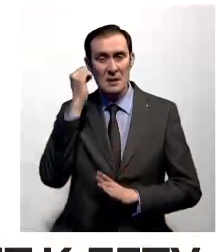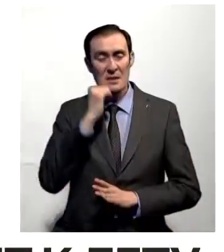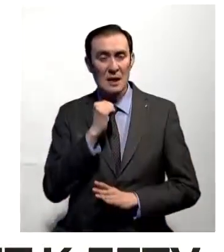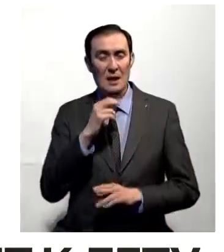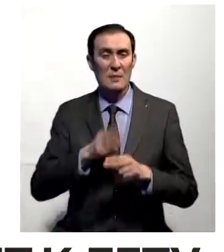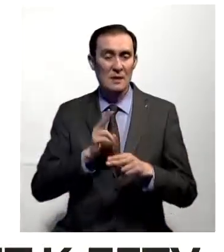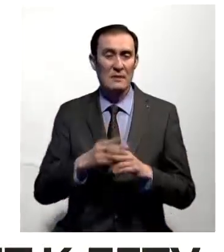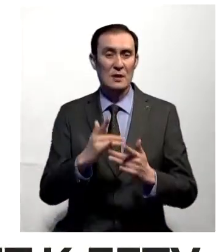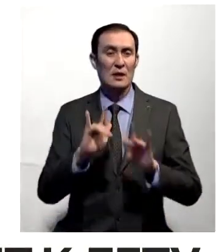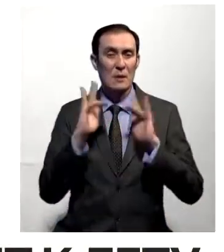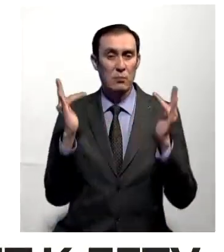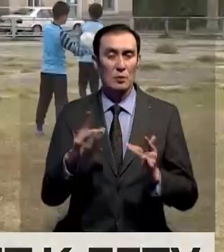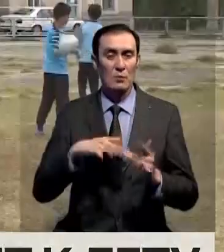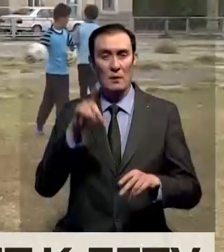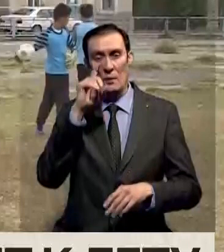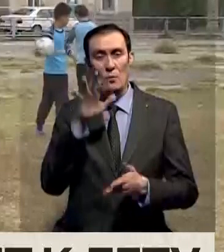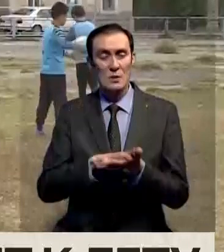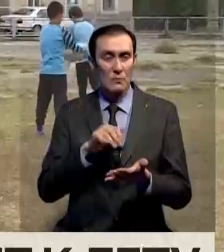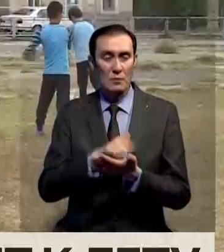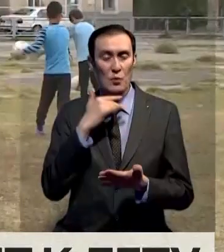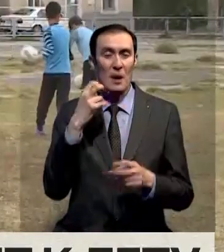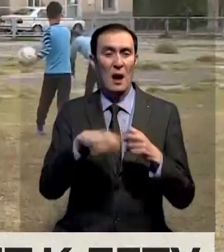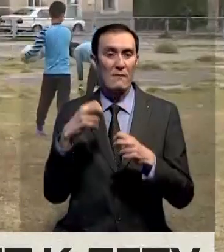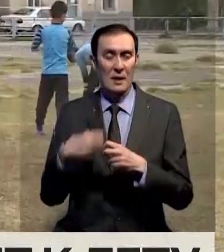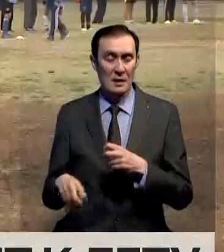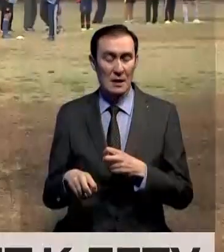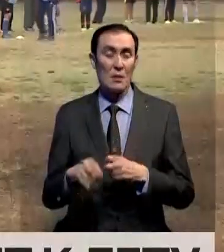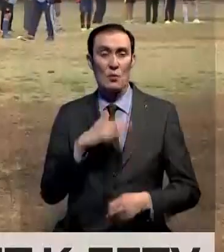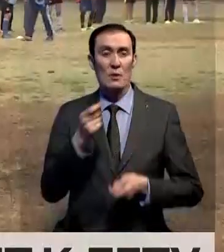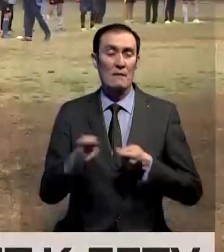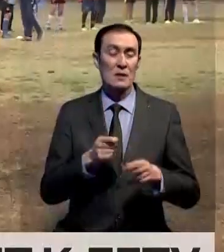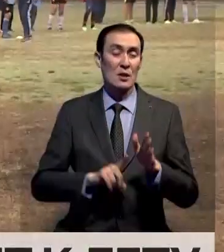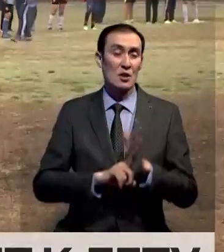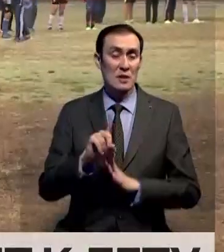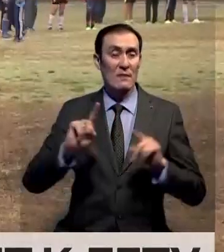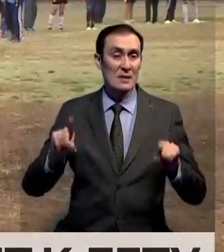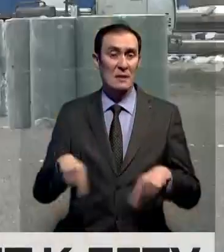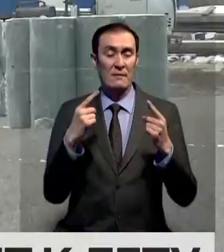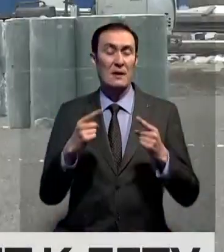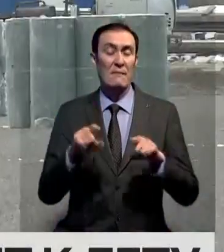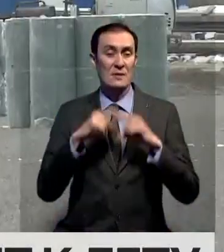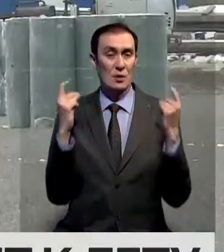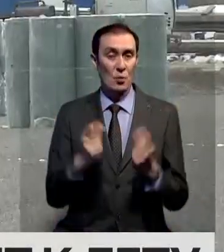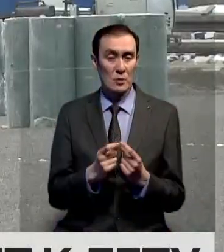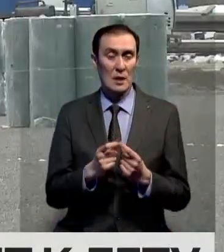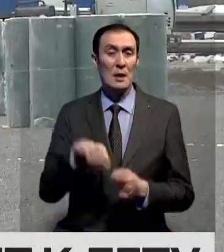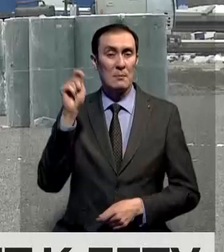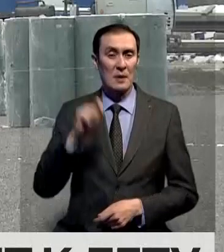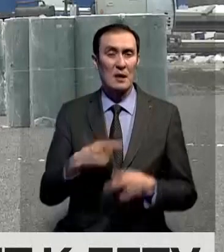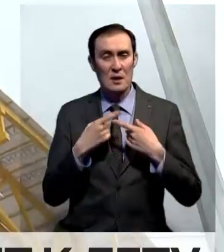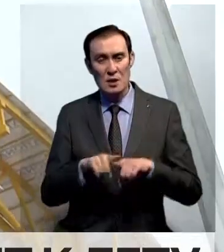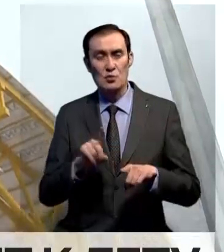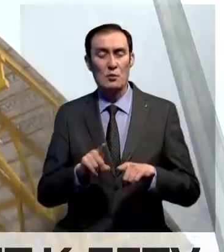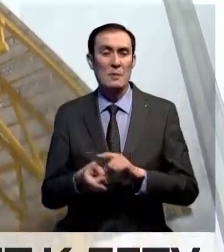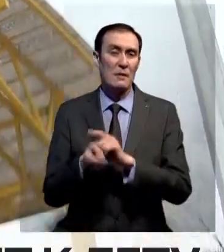конструкции, трибуны пришли в упадок. Многие объекты стали аварийными. Местные власти задумались о возрождении легенды. Сюда приехала техника,